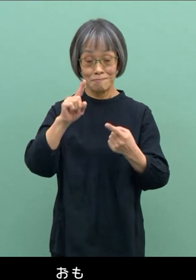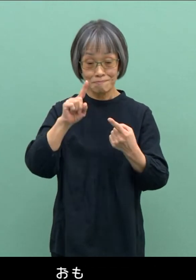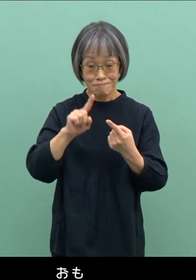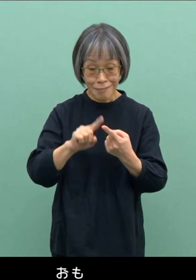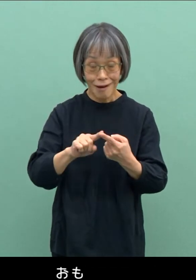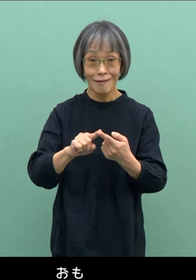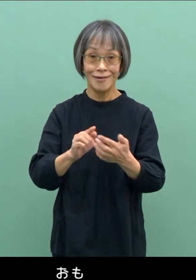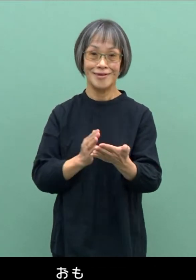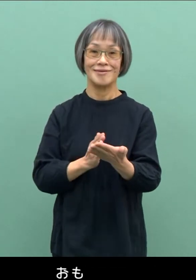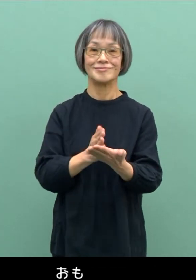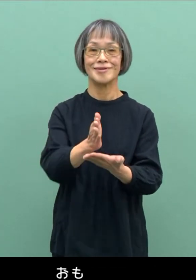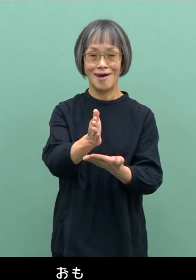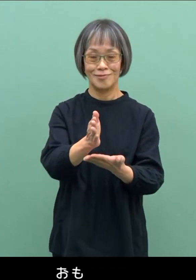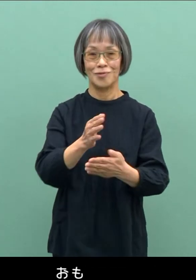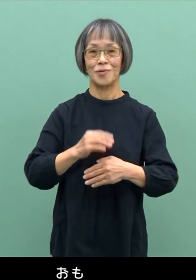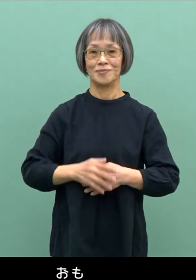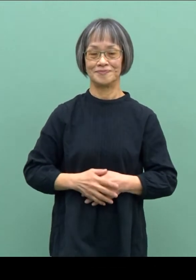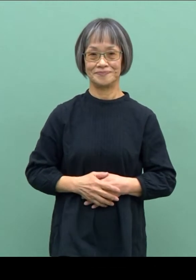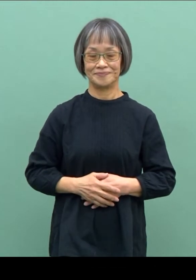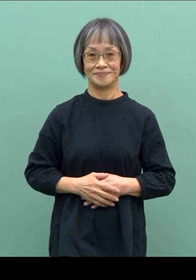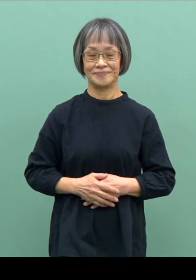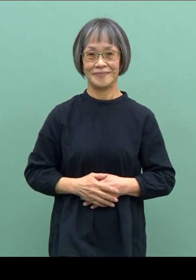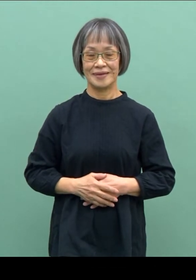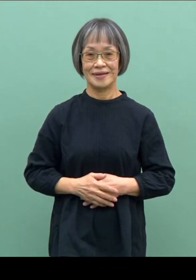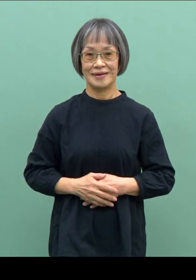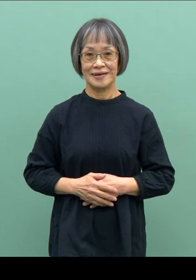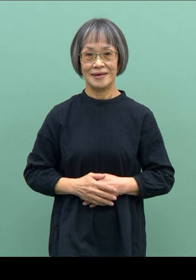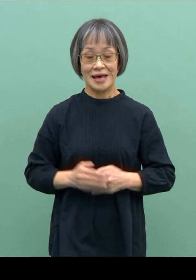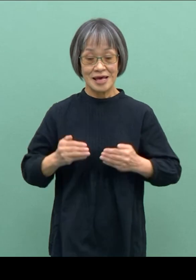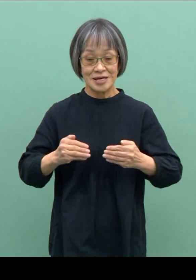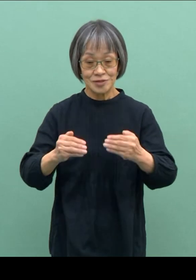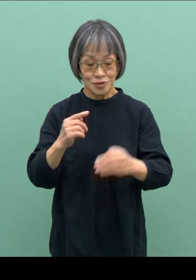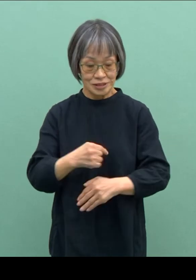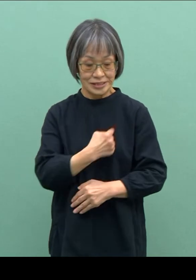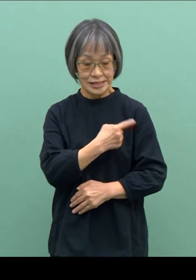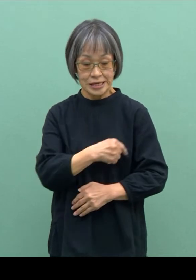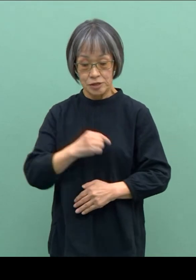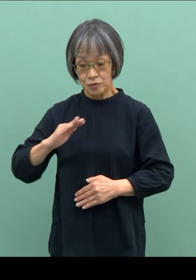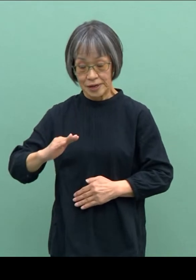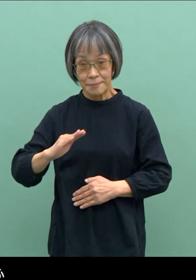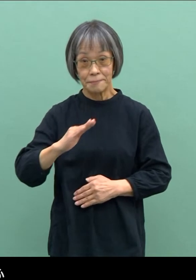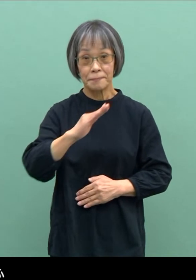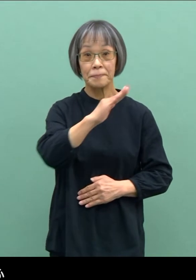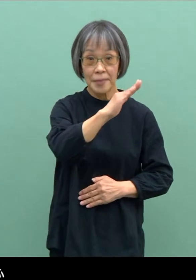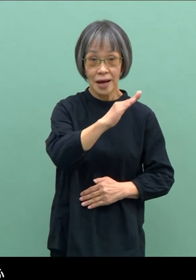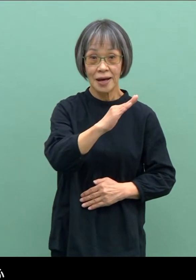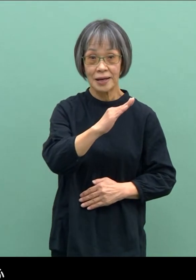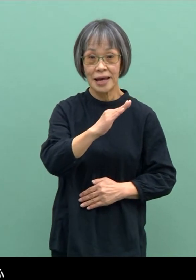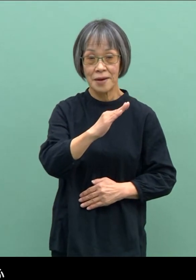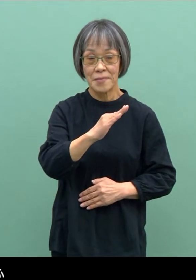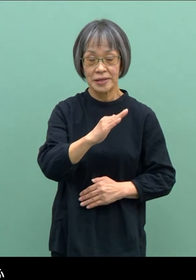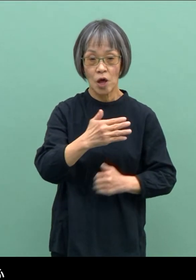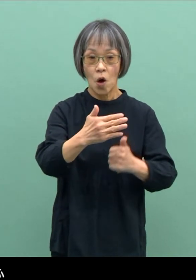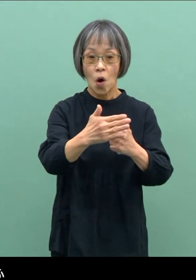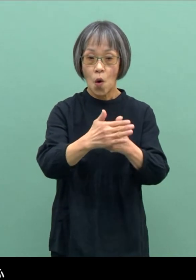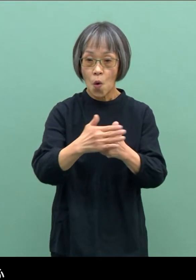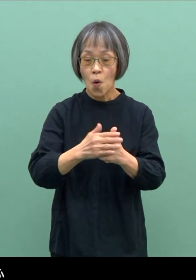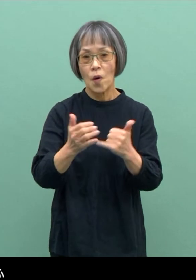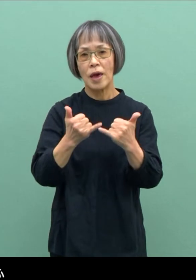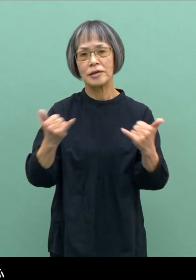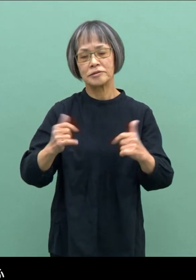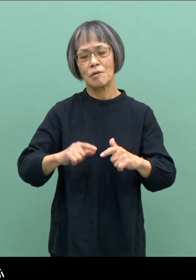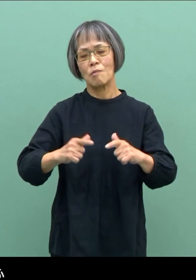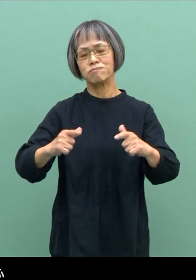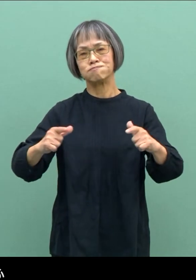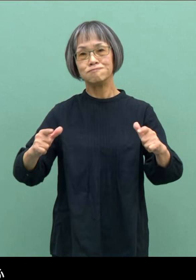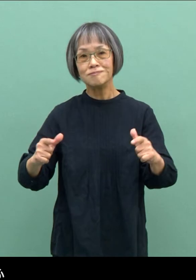とマッチしていると思いスタートさせていただきました。県内での SDGs の推進の機運が高まり、活動を応援してくれる人が